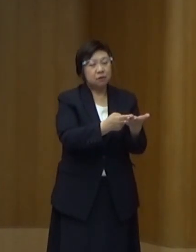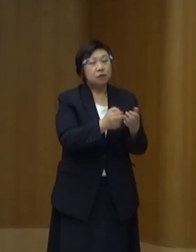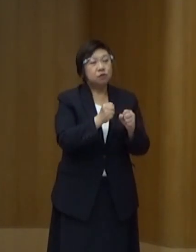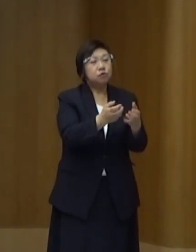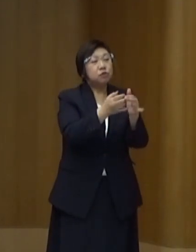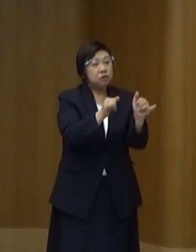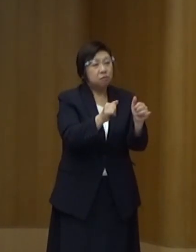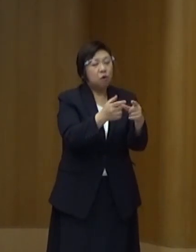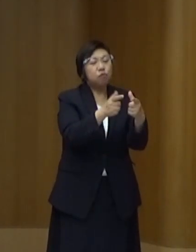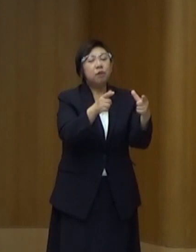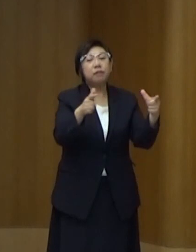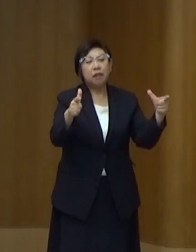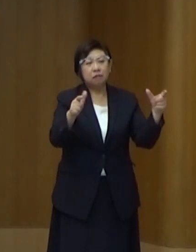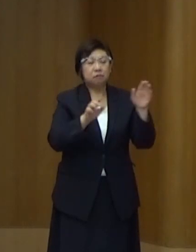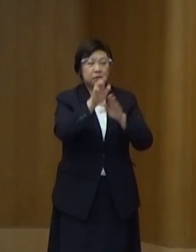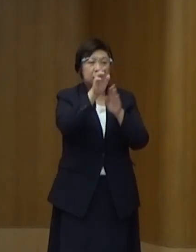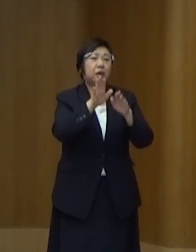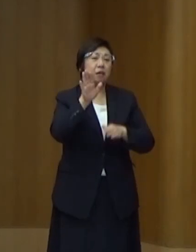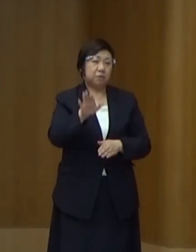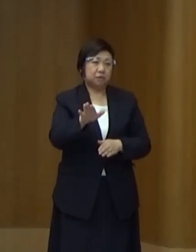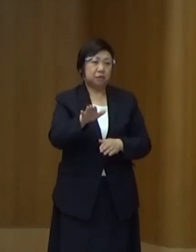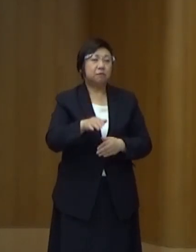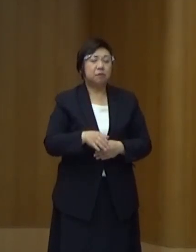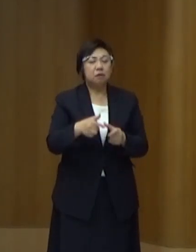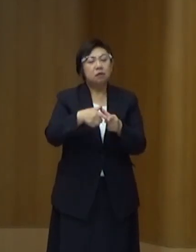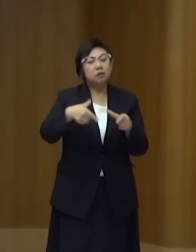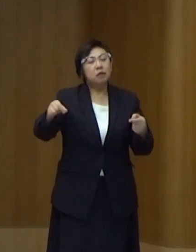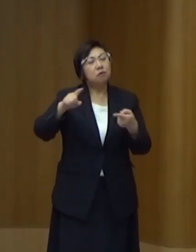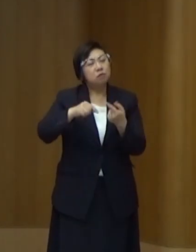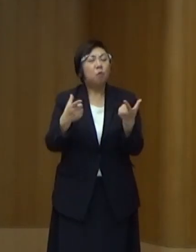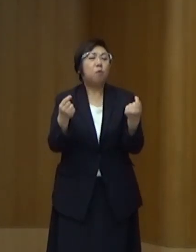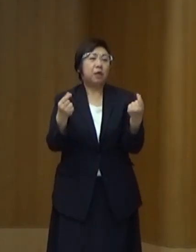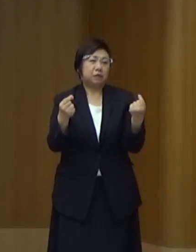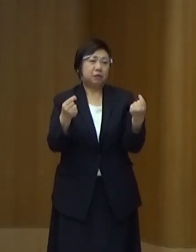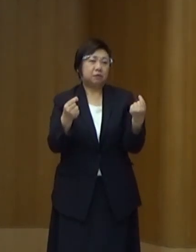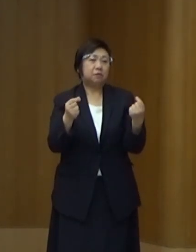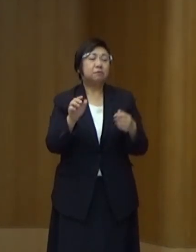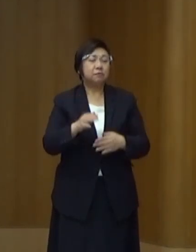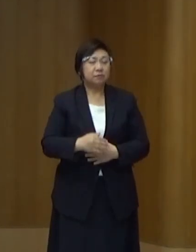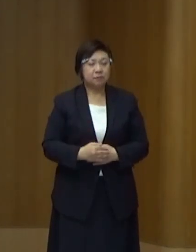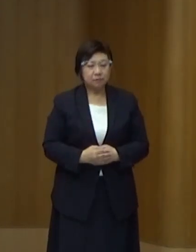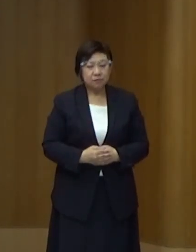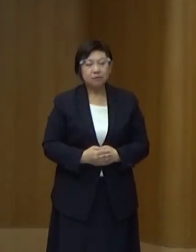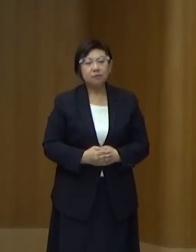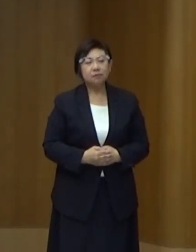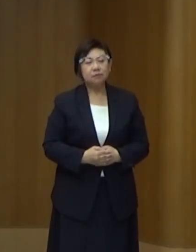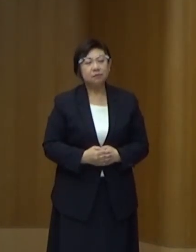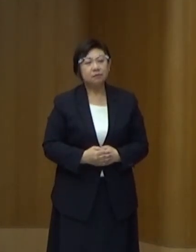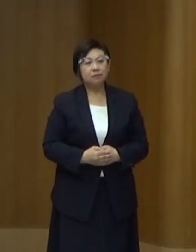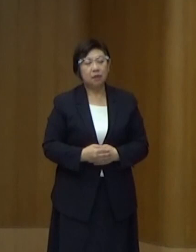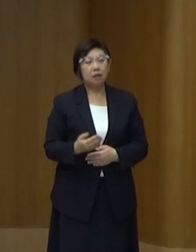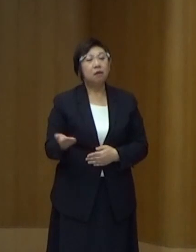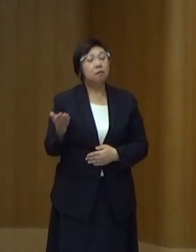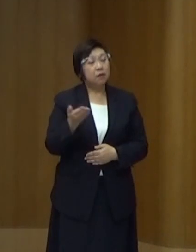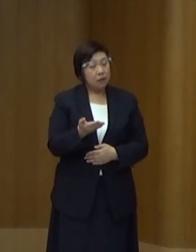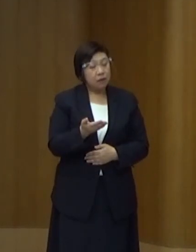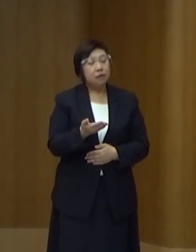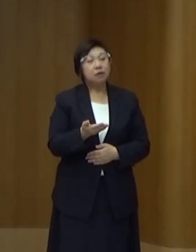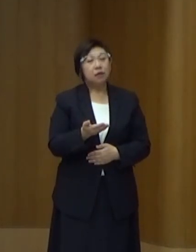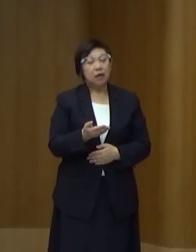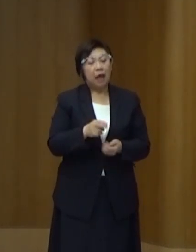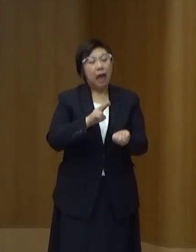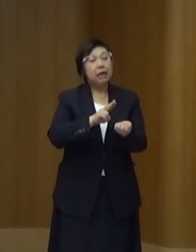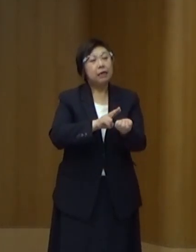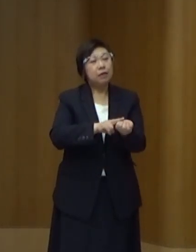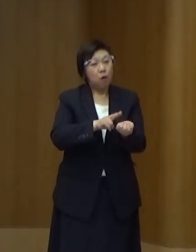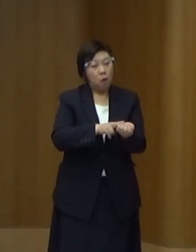していると、またこれ全国的にもそういう状況だということであります。そしてこの医療提